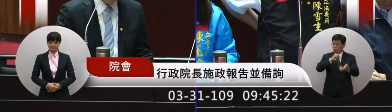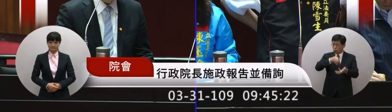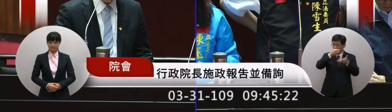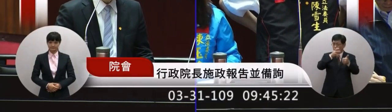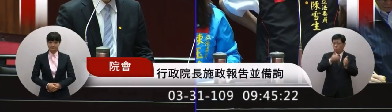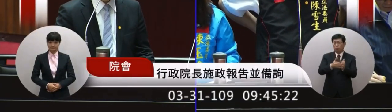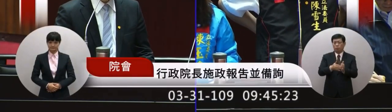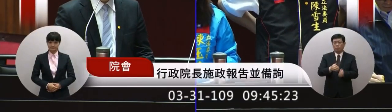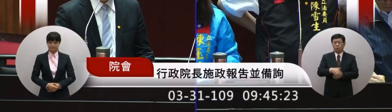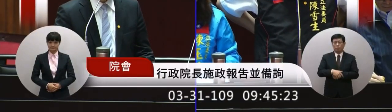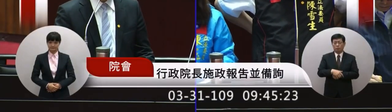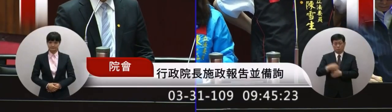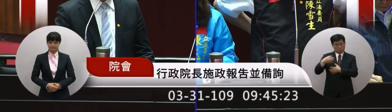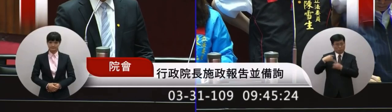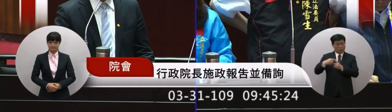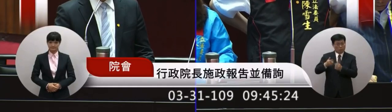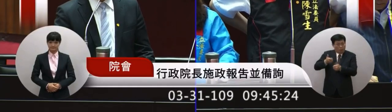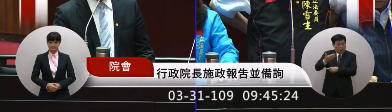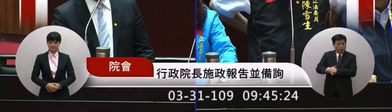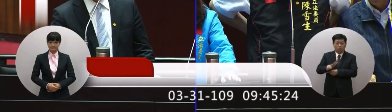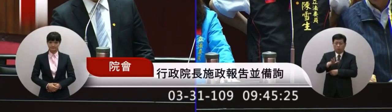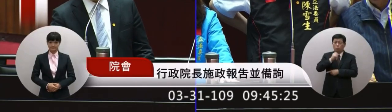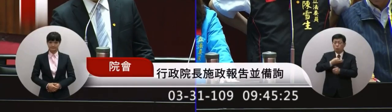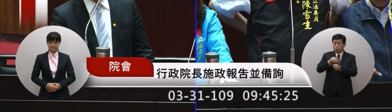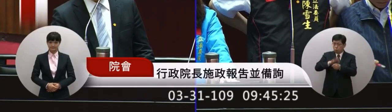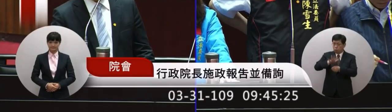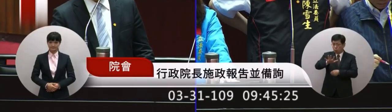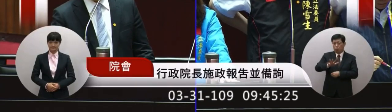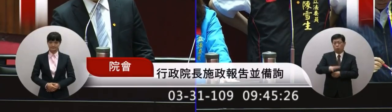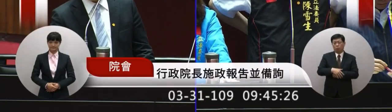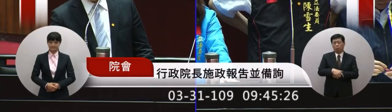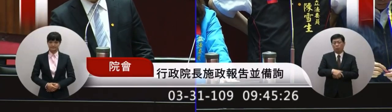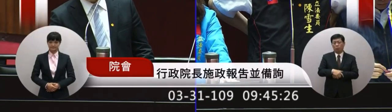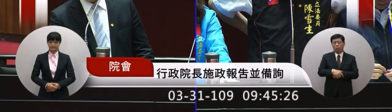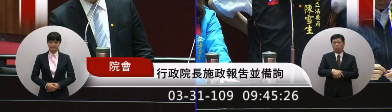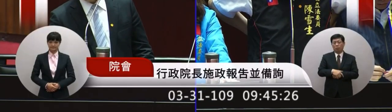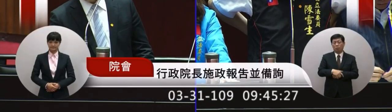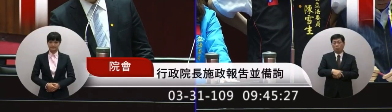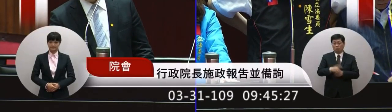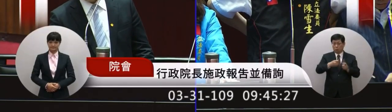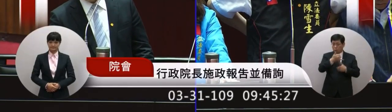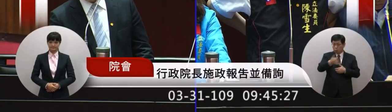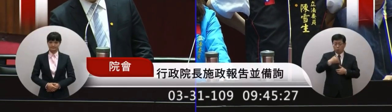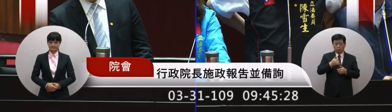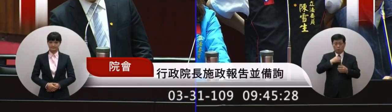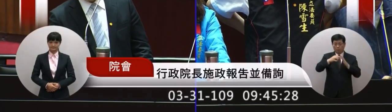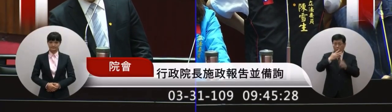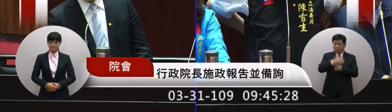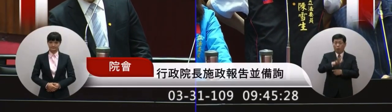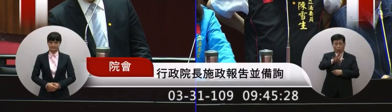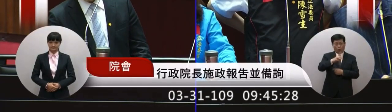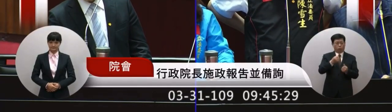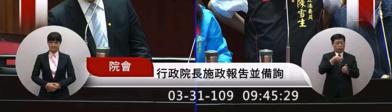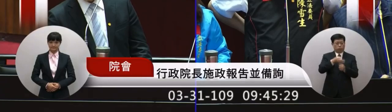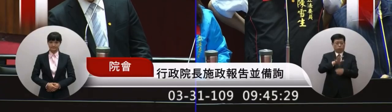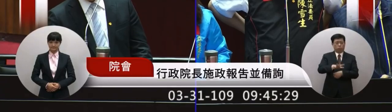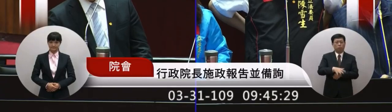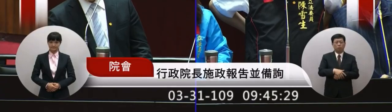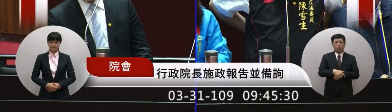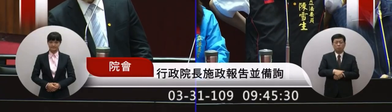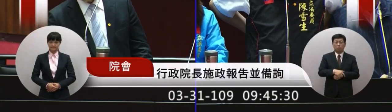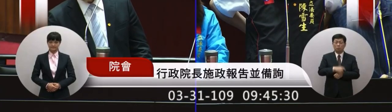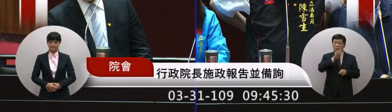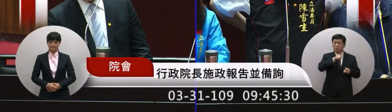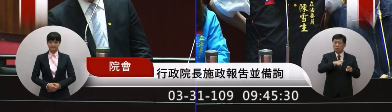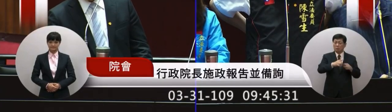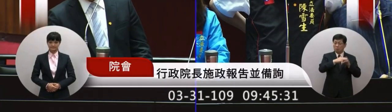质询：军人被打死了，有没有抚恤金？他说有。公务员被打死了，有没有抚恤金？有。民